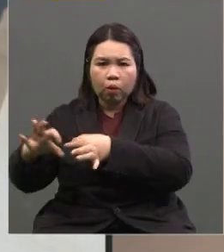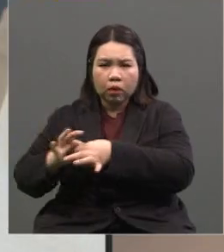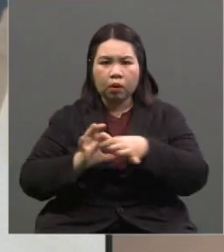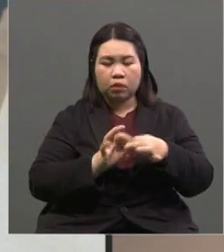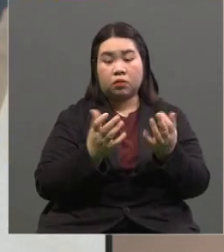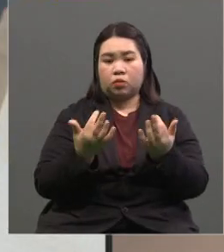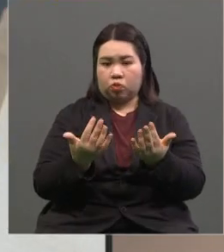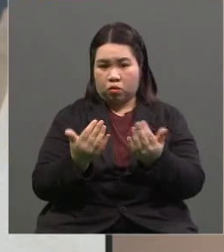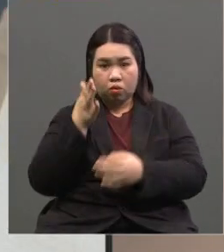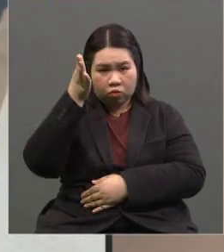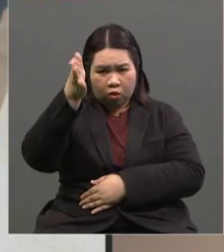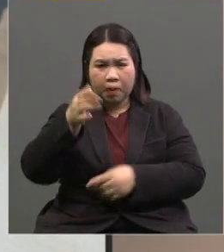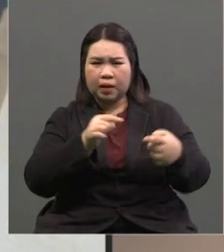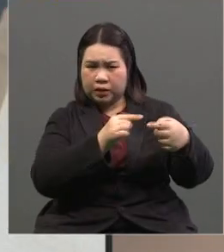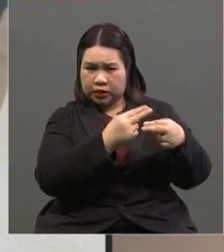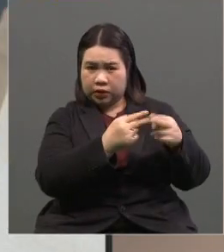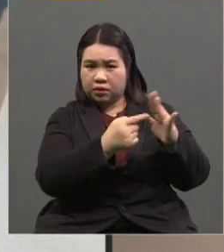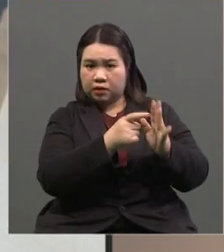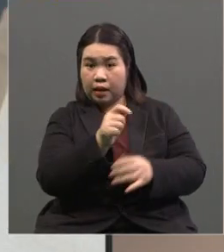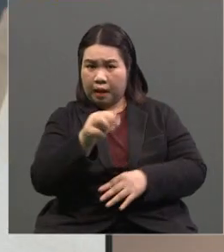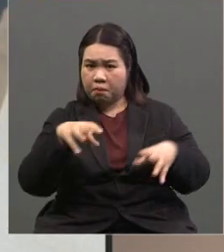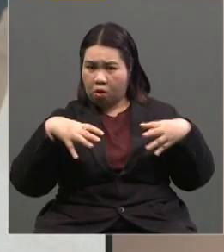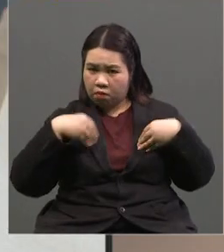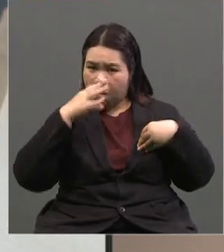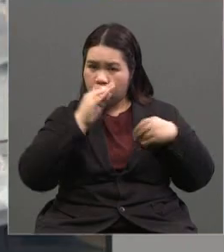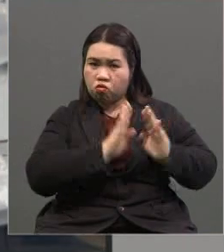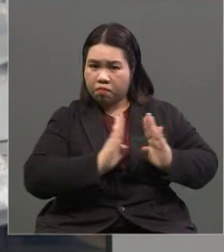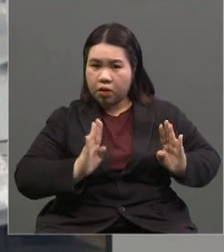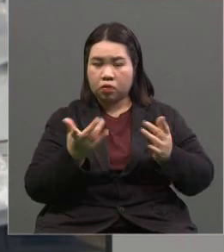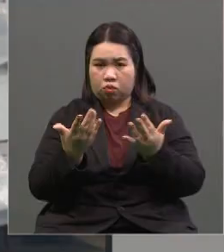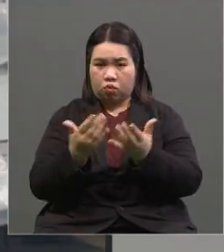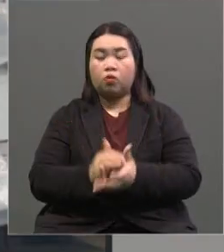องรอดูการสารภาพของแอมก่อน